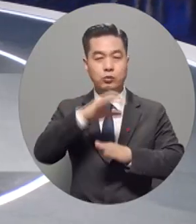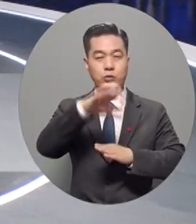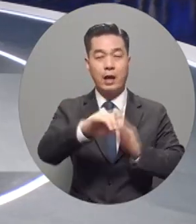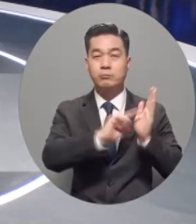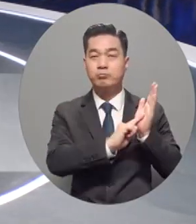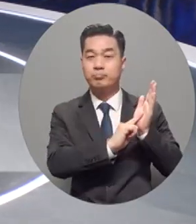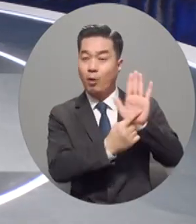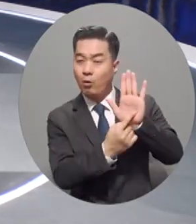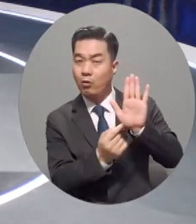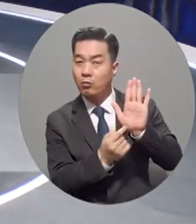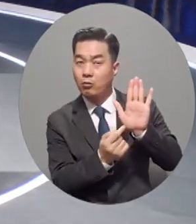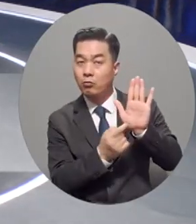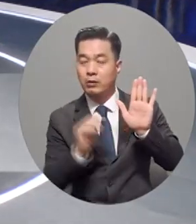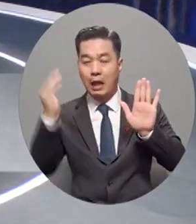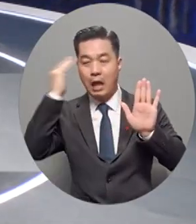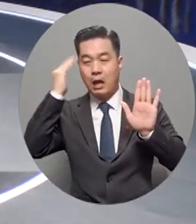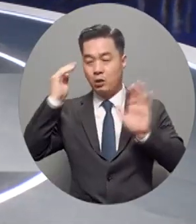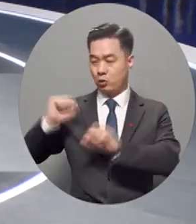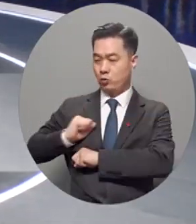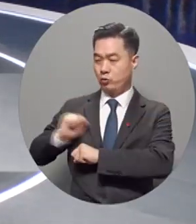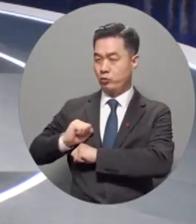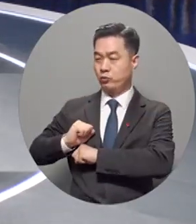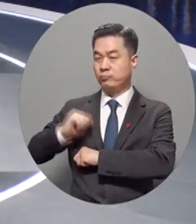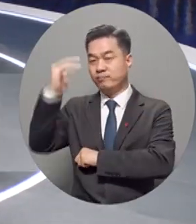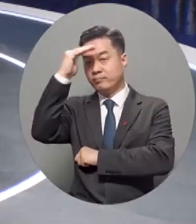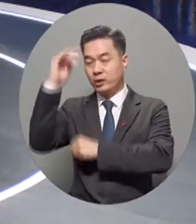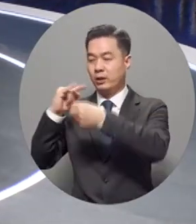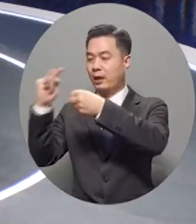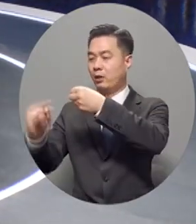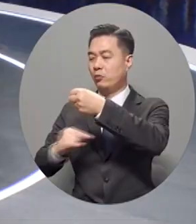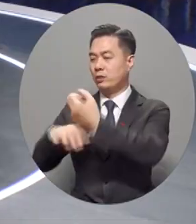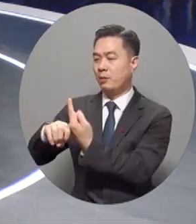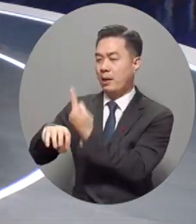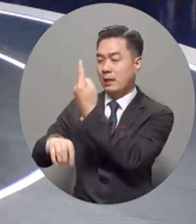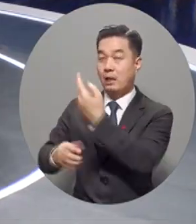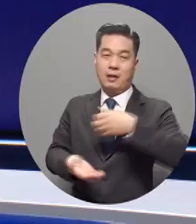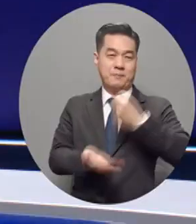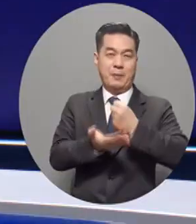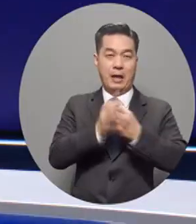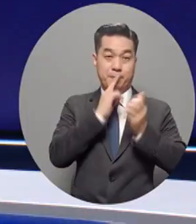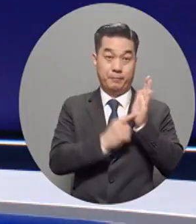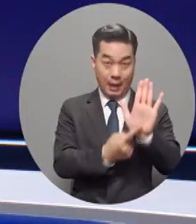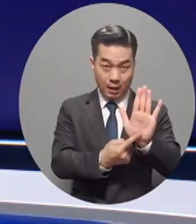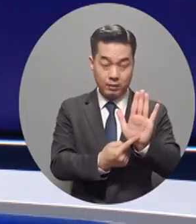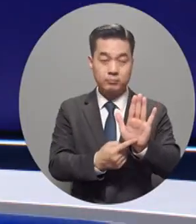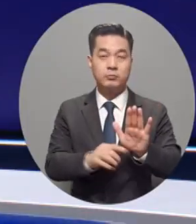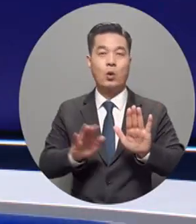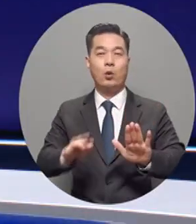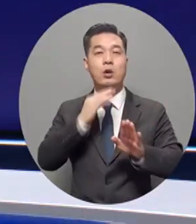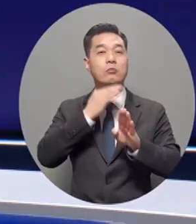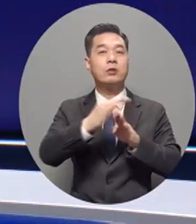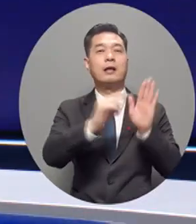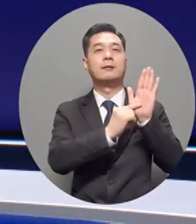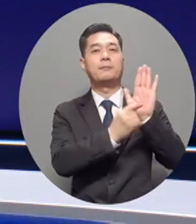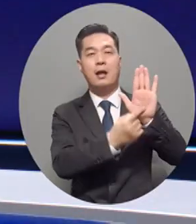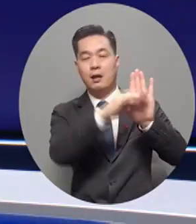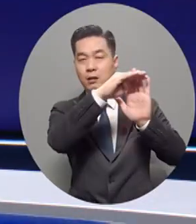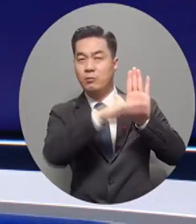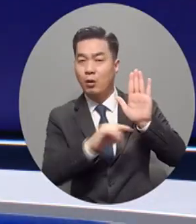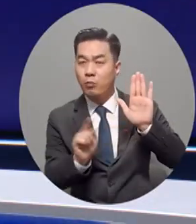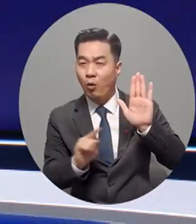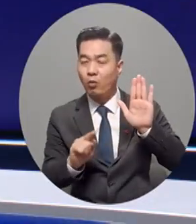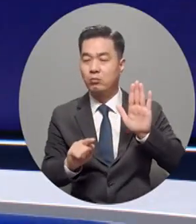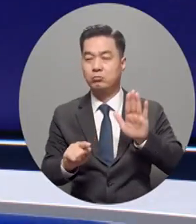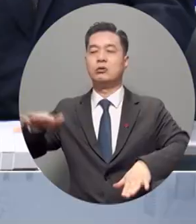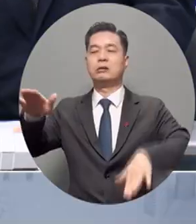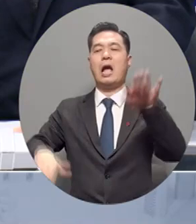근의 최근 정찰위성 발사를 비판하고 났었어요네 맞습니다 북한이 오늘 담화문을 냈죠 한마디로 이중자 때